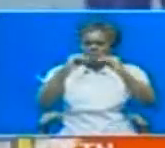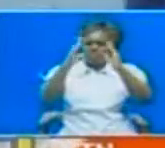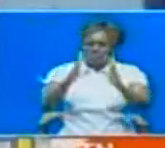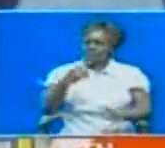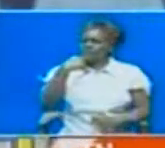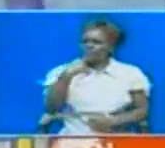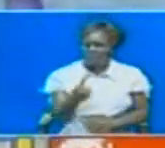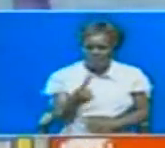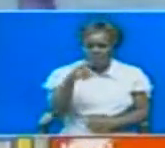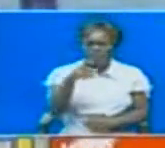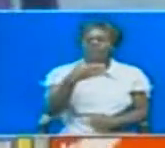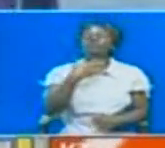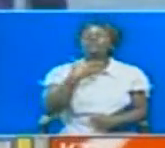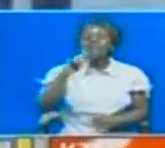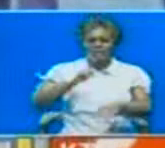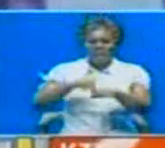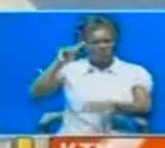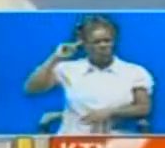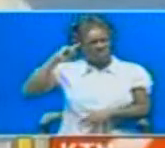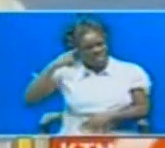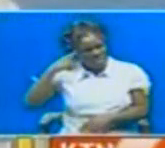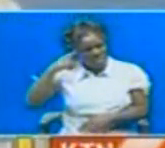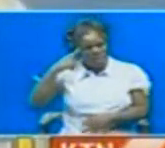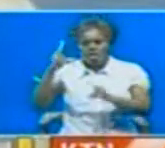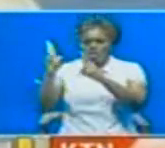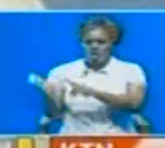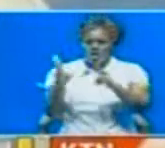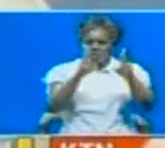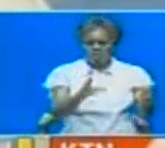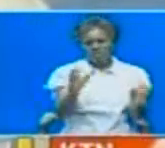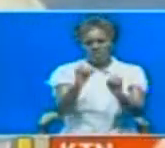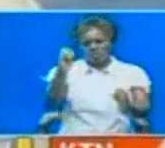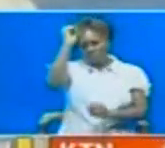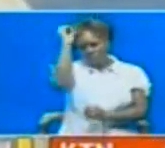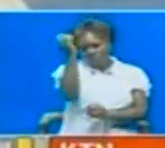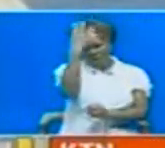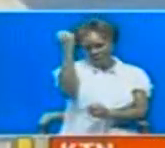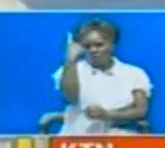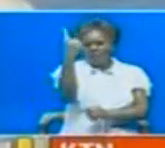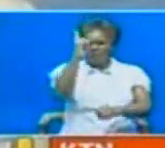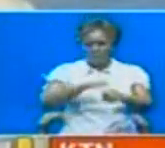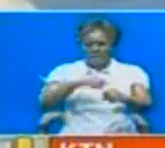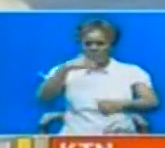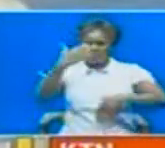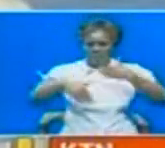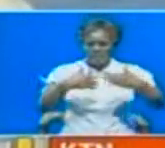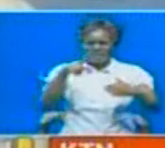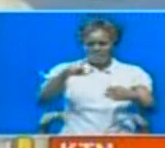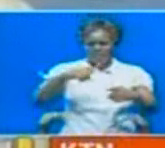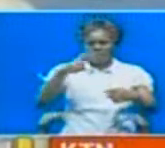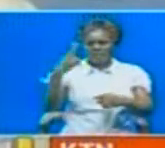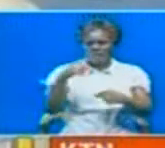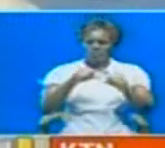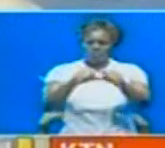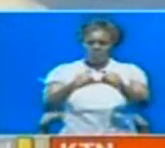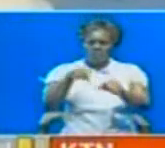Muhyiddin anasema ni wakati wa kuanza na kuwazua. Si kawaida kwa Bandari kucheza msimu mmoja, msimu wa pili waendelee.